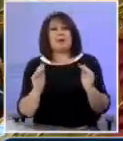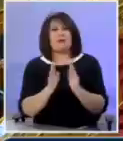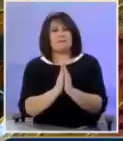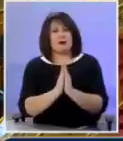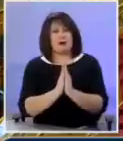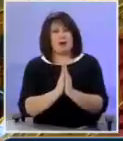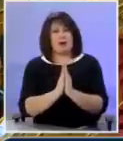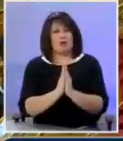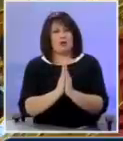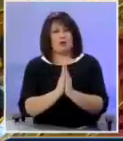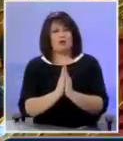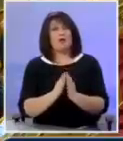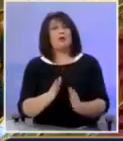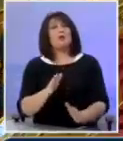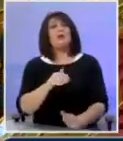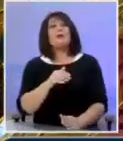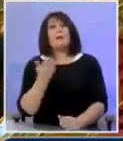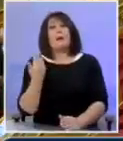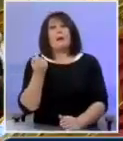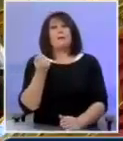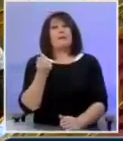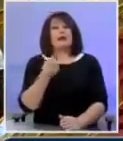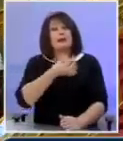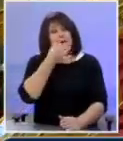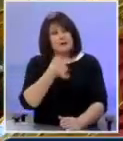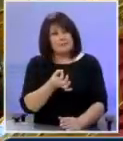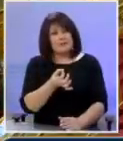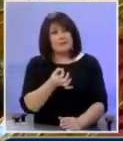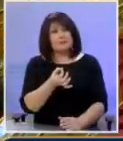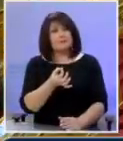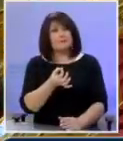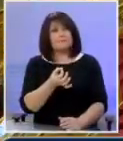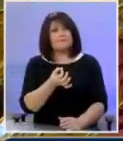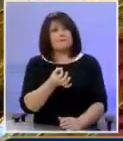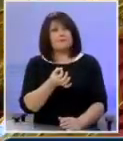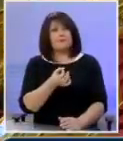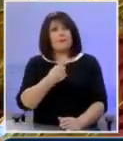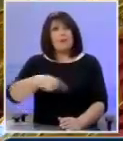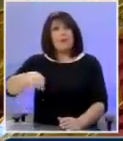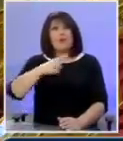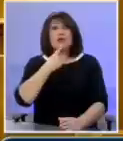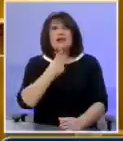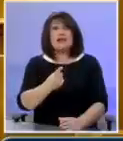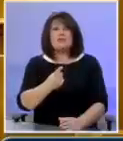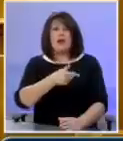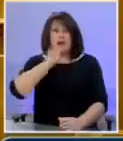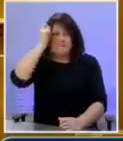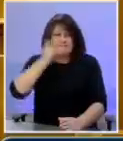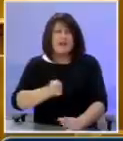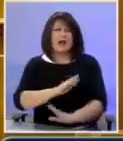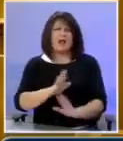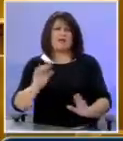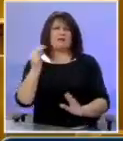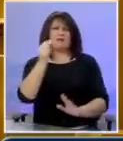ηρεμία και και η μόλις προ λίγο εκφραστή σα ομόθυμη καταδίκη της ενέργειας εις βάρος των